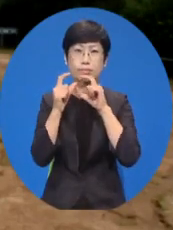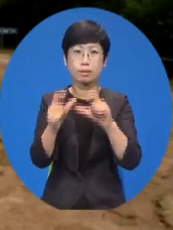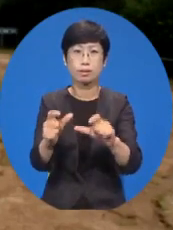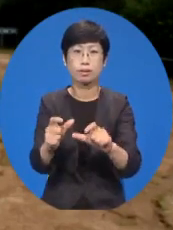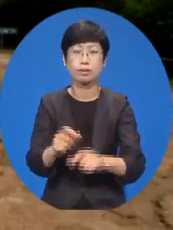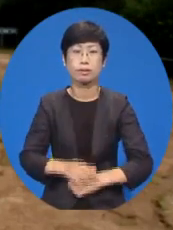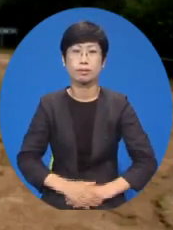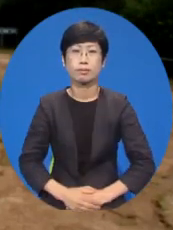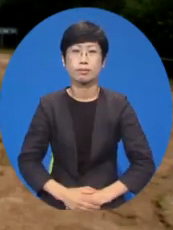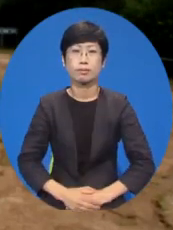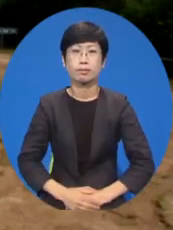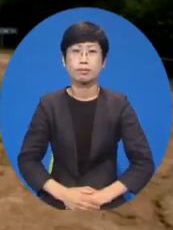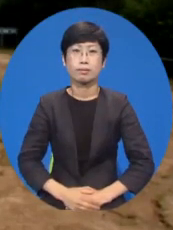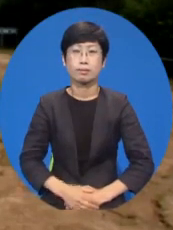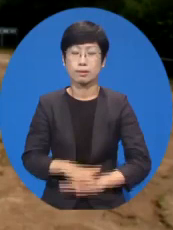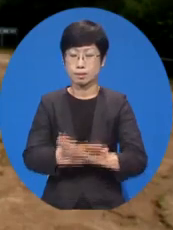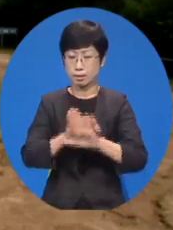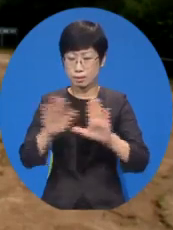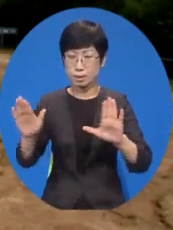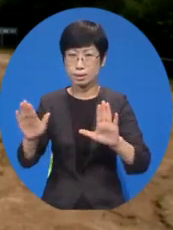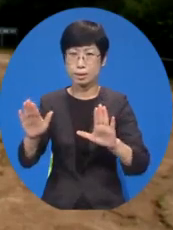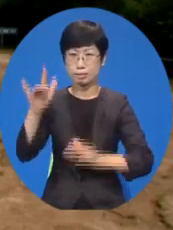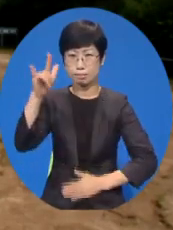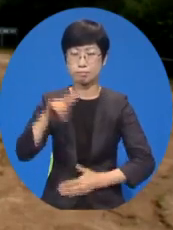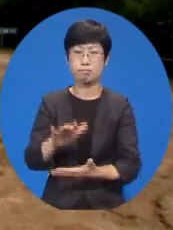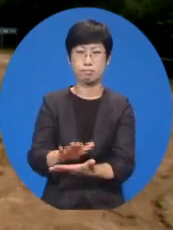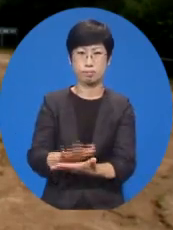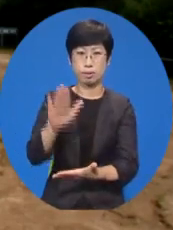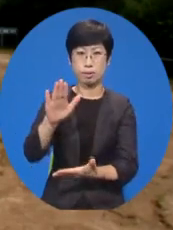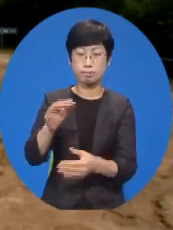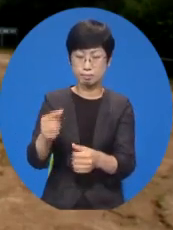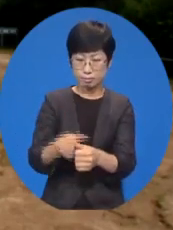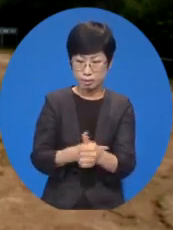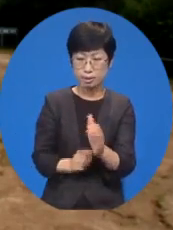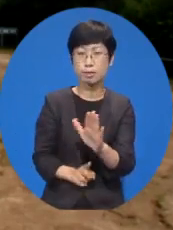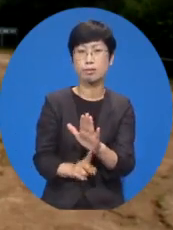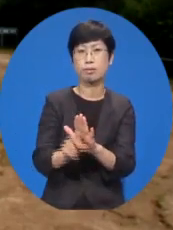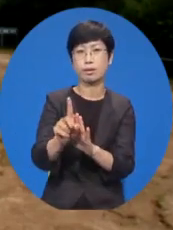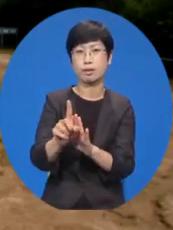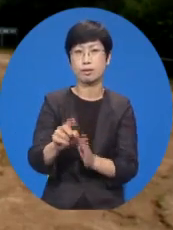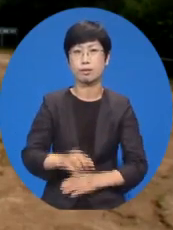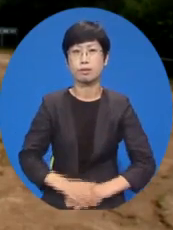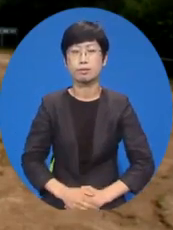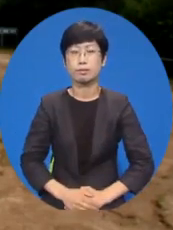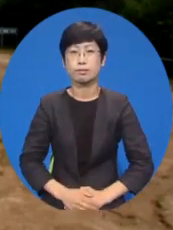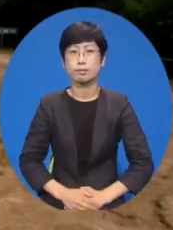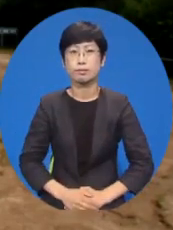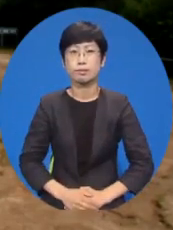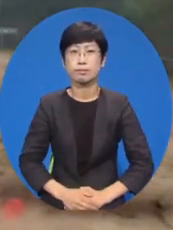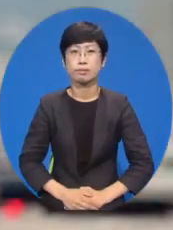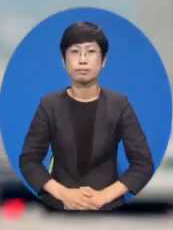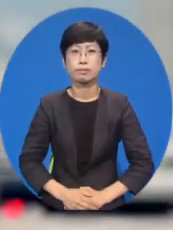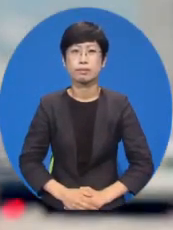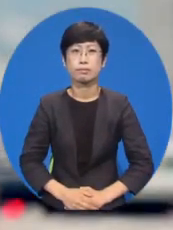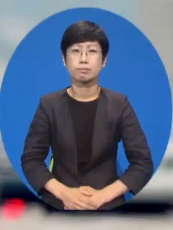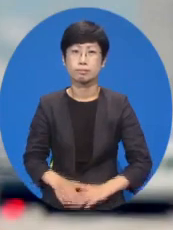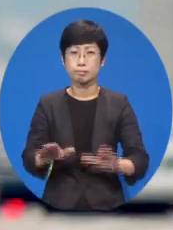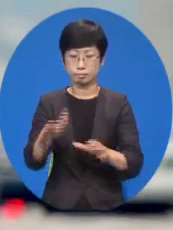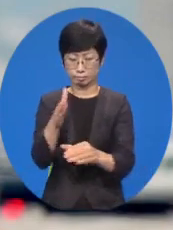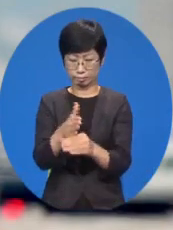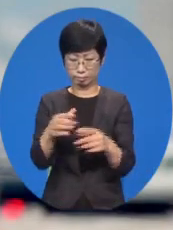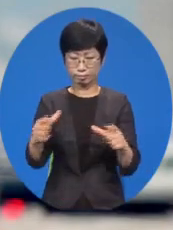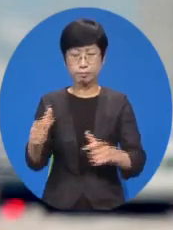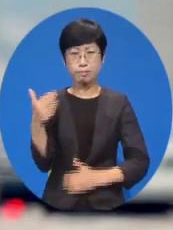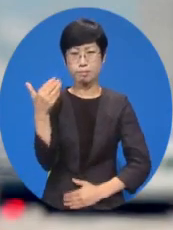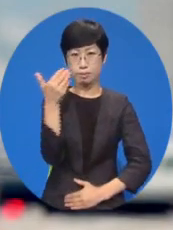폭염주의보가 내려지겠습니다. 한낮에 볕이 강하게 내리쬐면서 자외선 지수도 무척 높겠습니다. 오늘